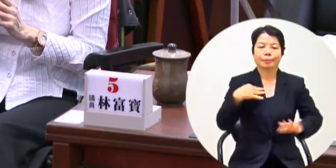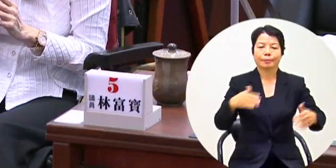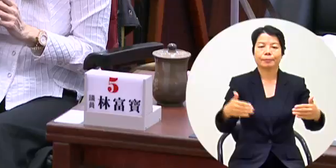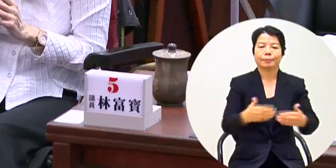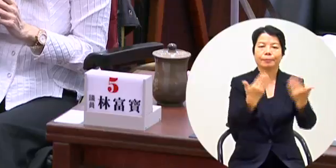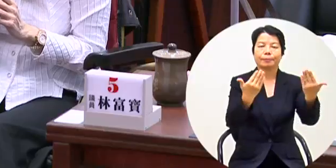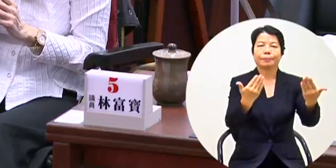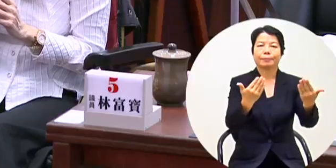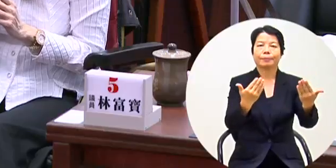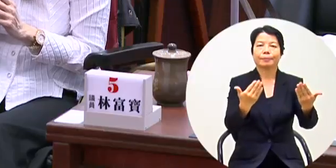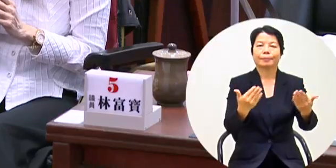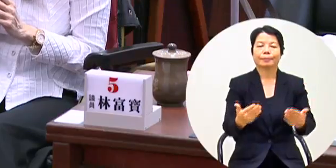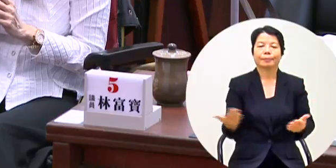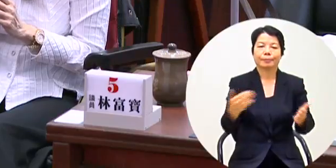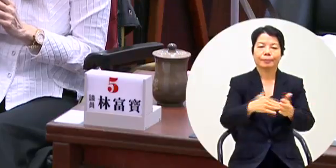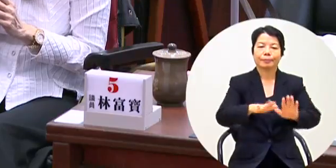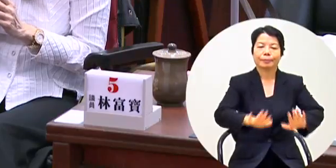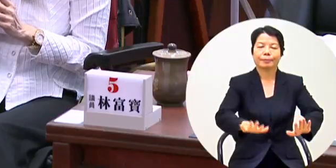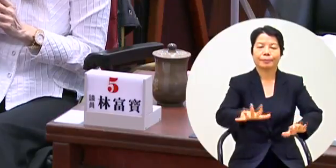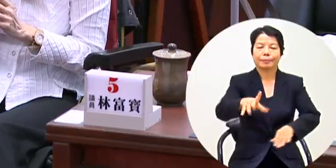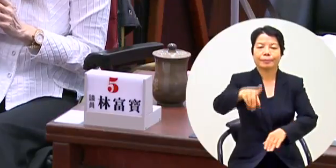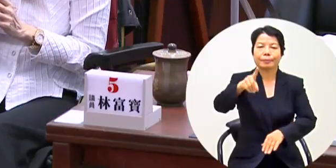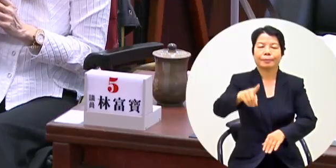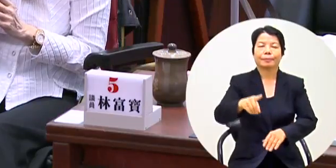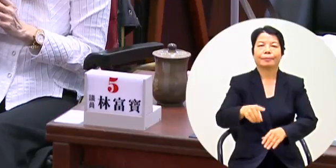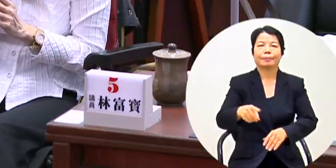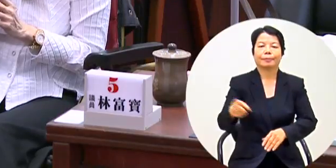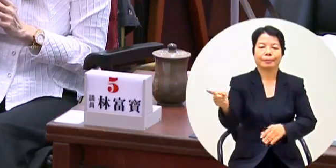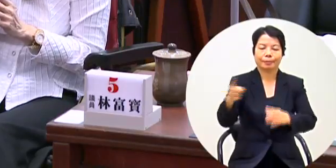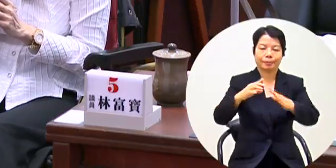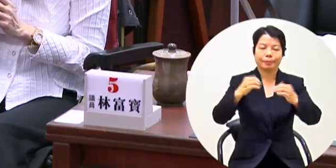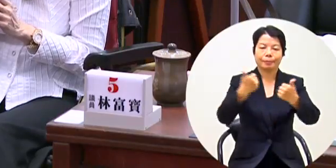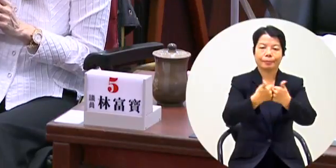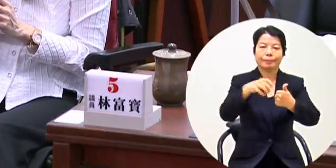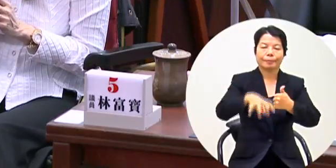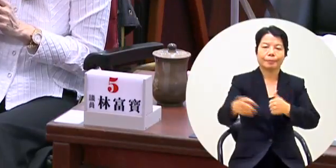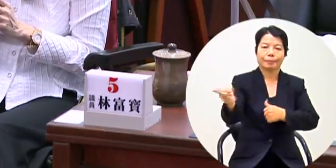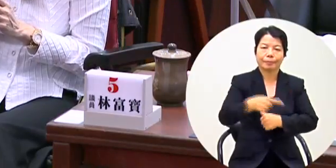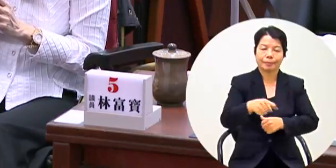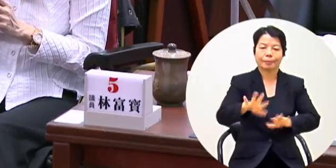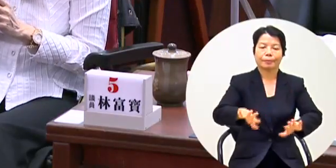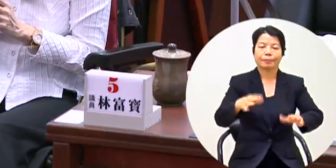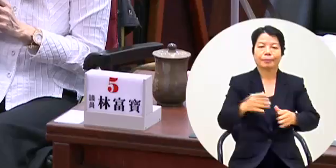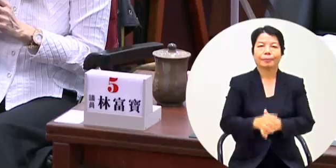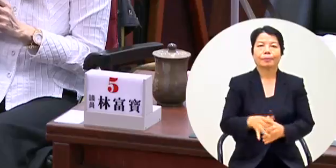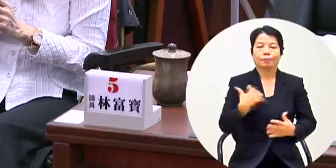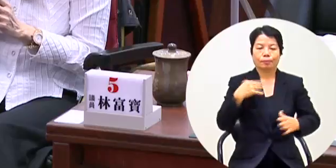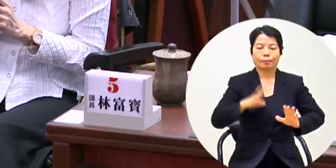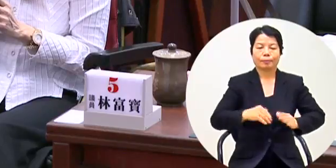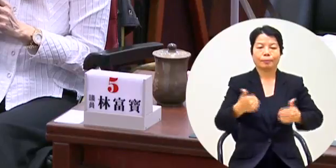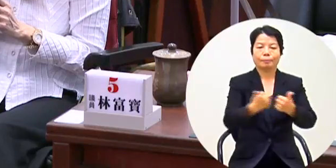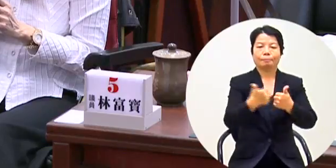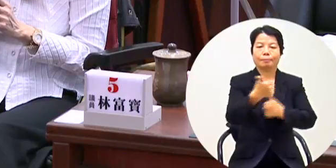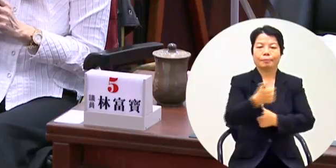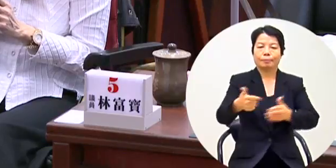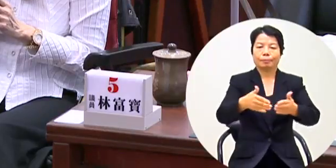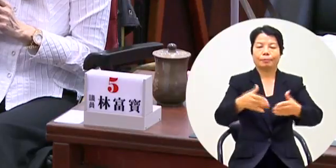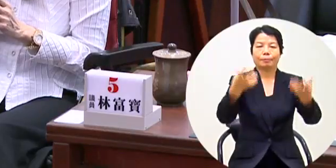议会齁，执行我做民意代表应该有的本分跟职责。那其实